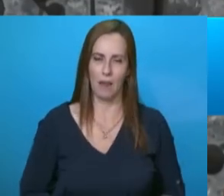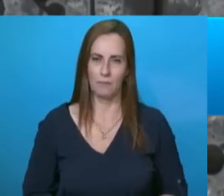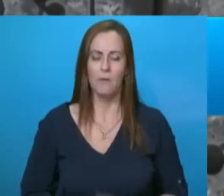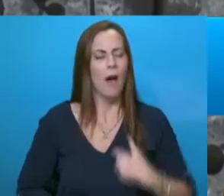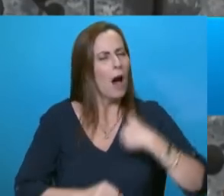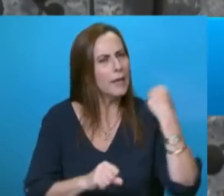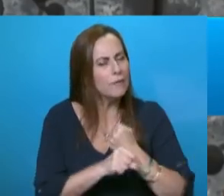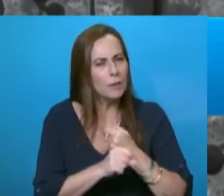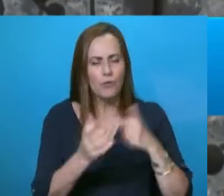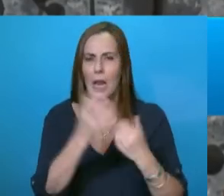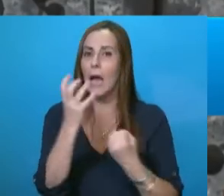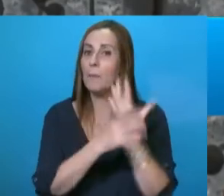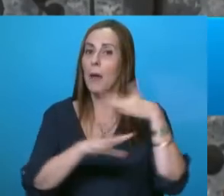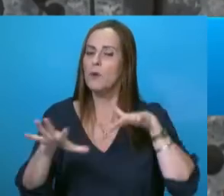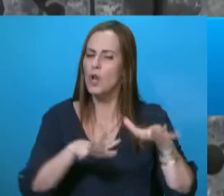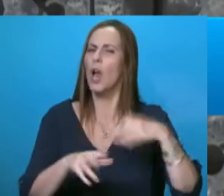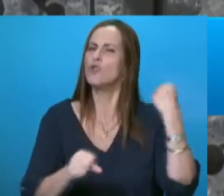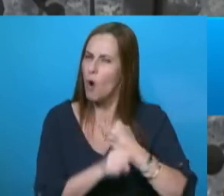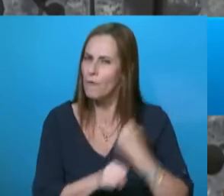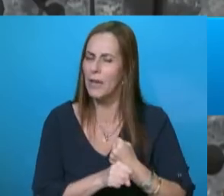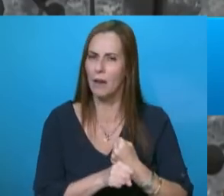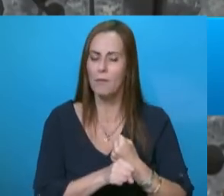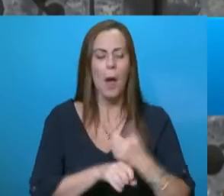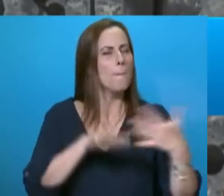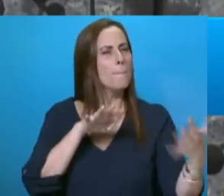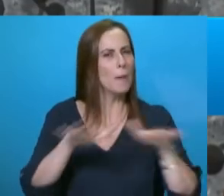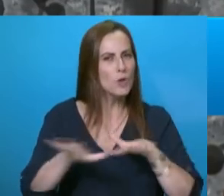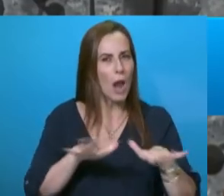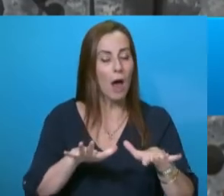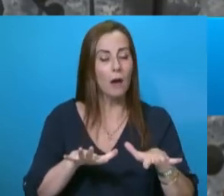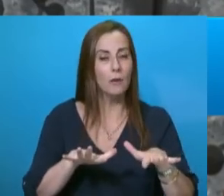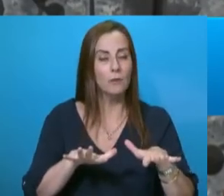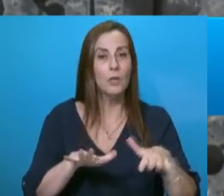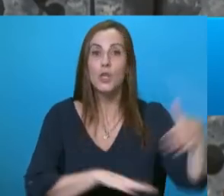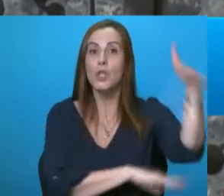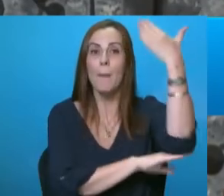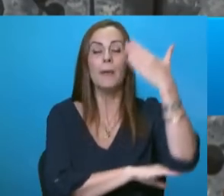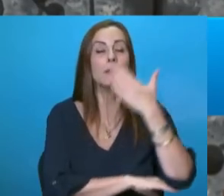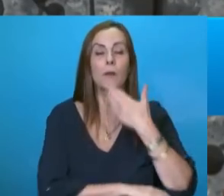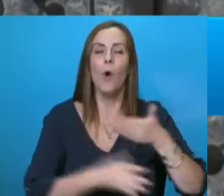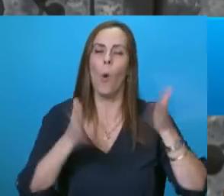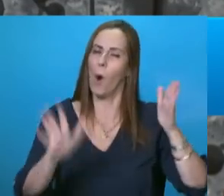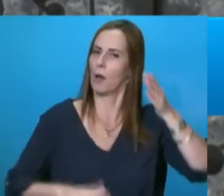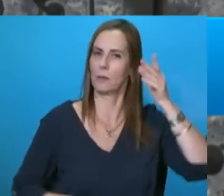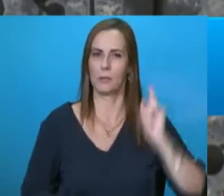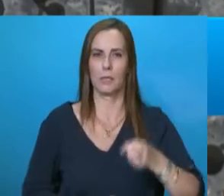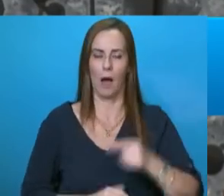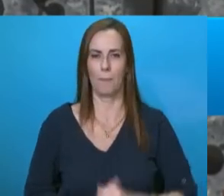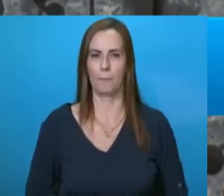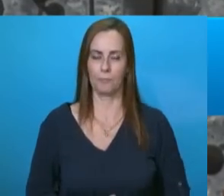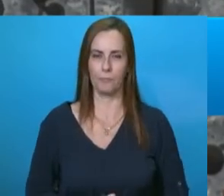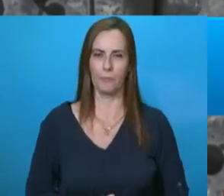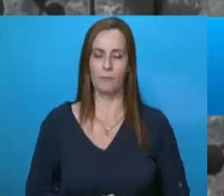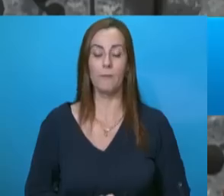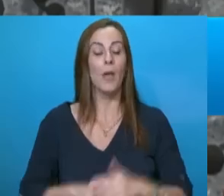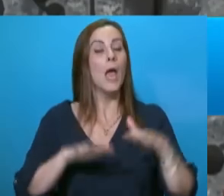אפעל בכדי להקים ממשלה מתפקדת, ממשלה שישראל כל כך זקוקה לה.